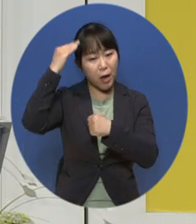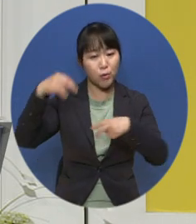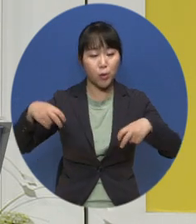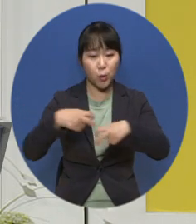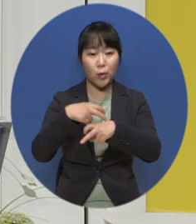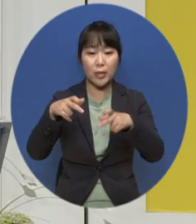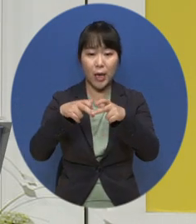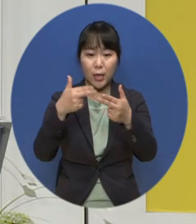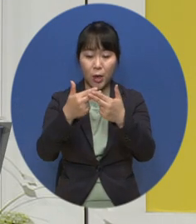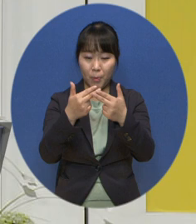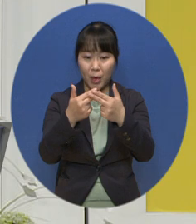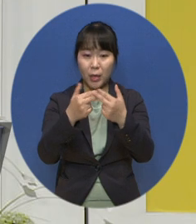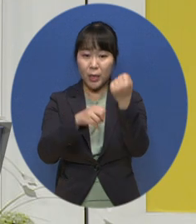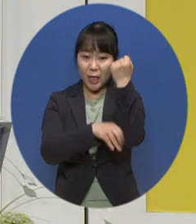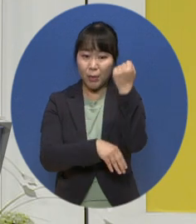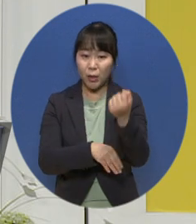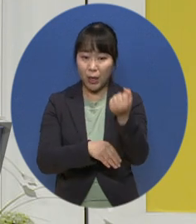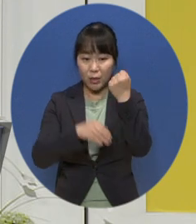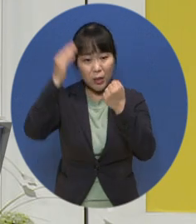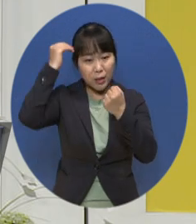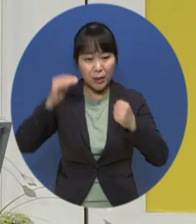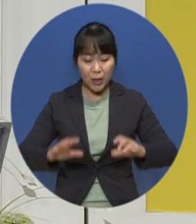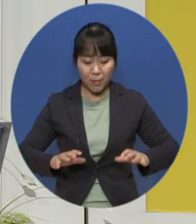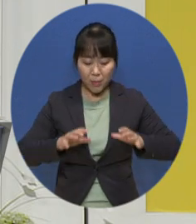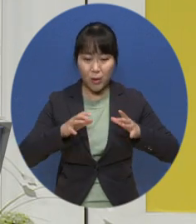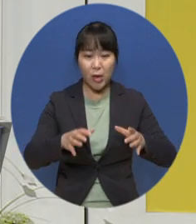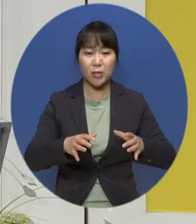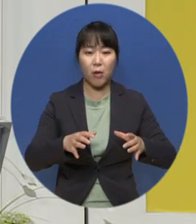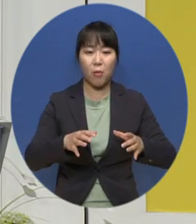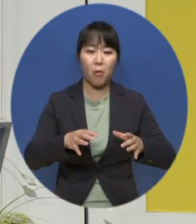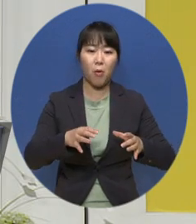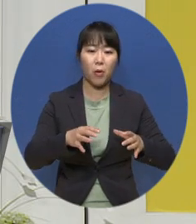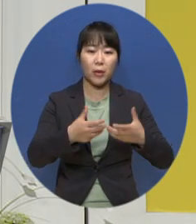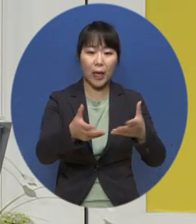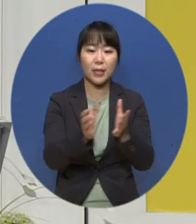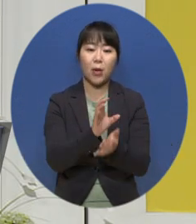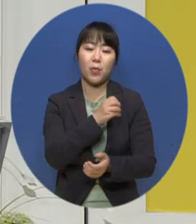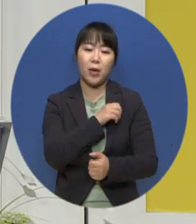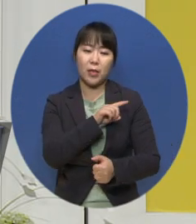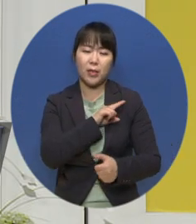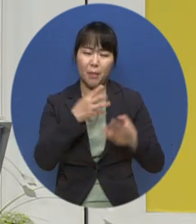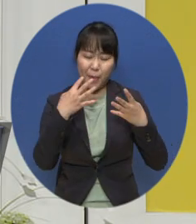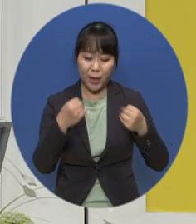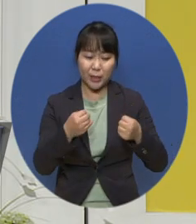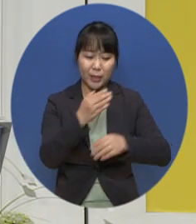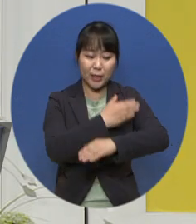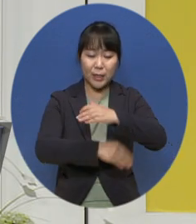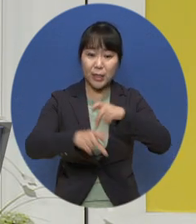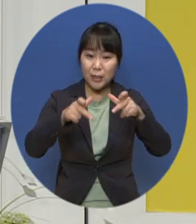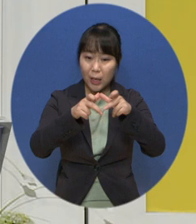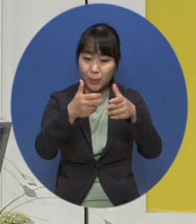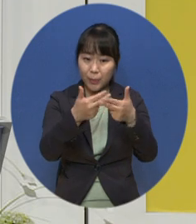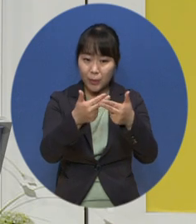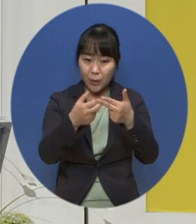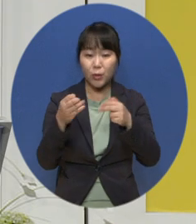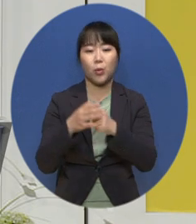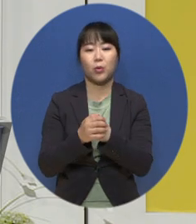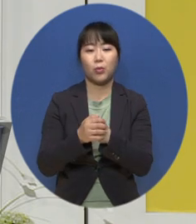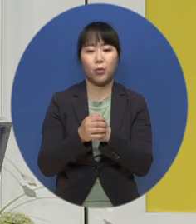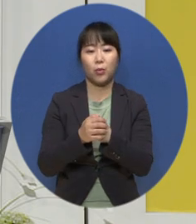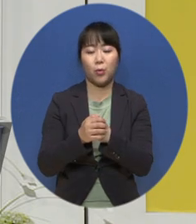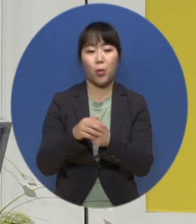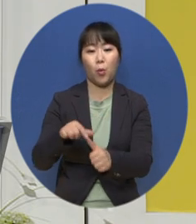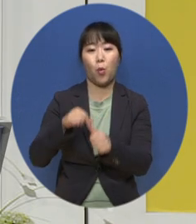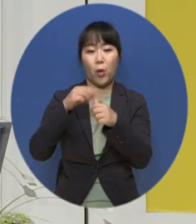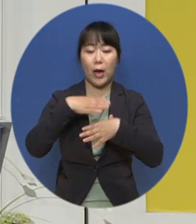대한민국에서 제일 어 단체회원 이게 많은 지체 장애인 협회 가 있고 고용한 저녘에 그리고